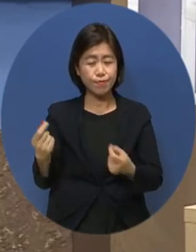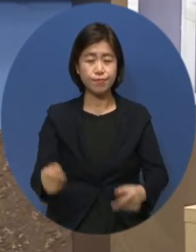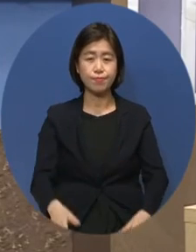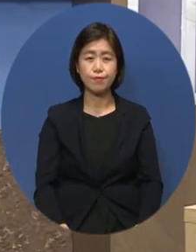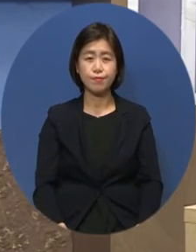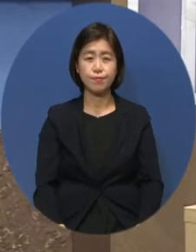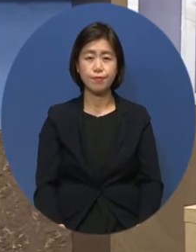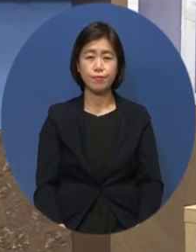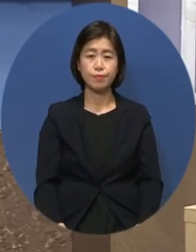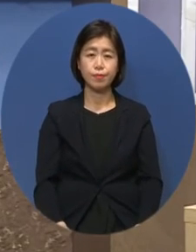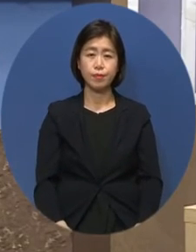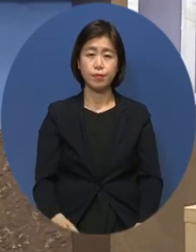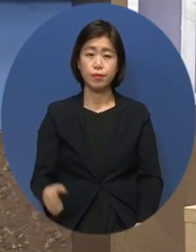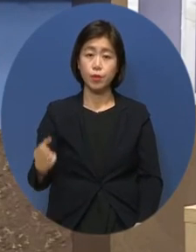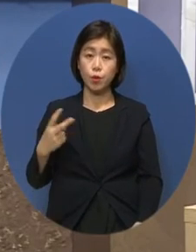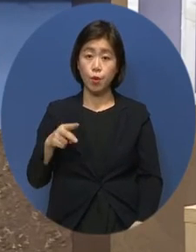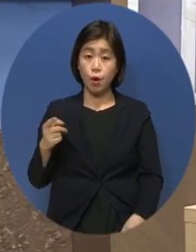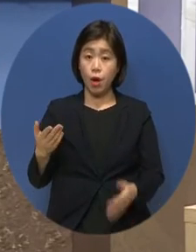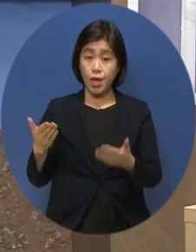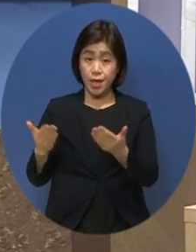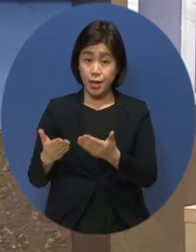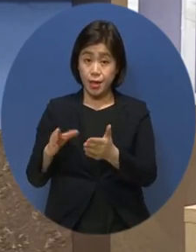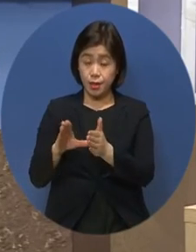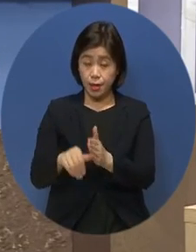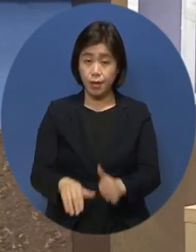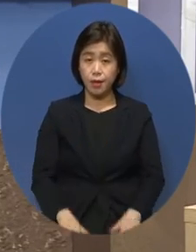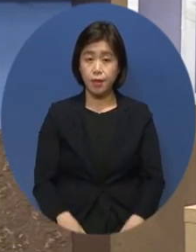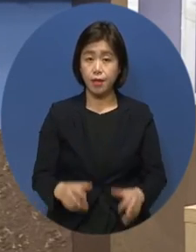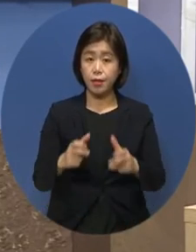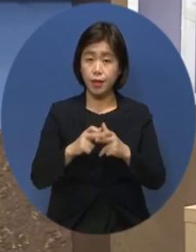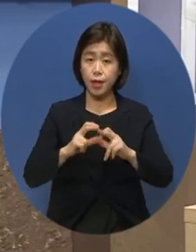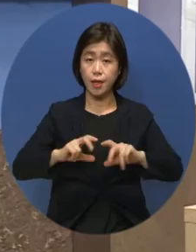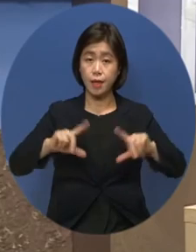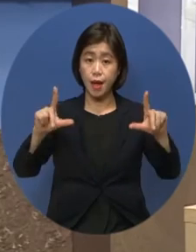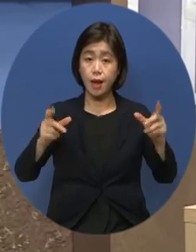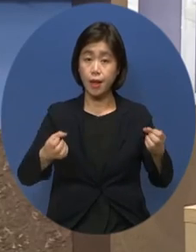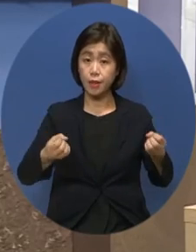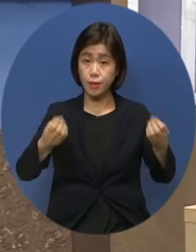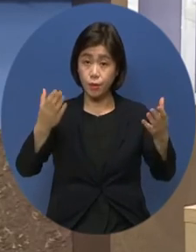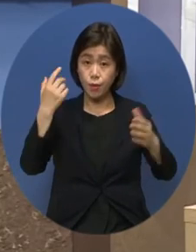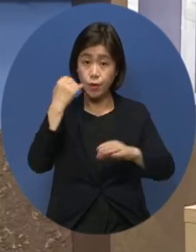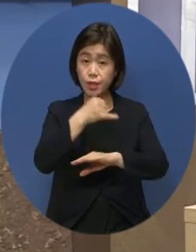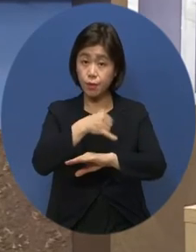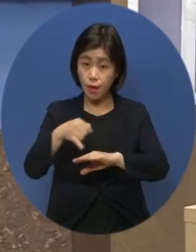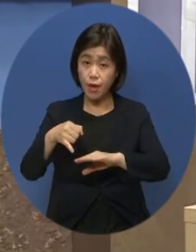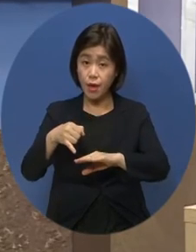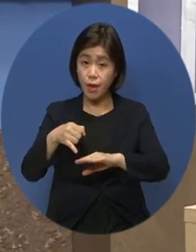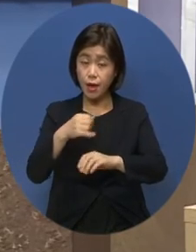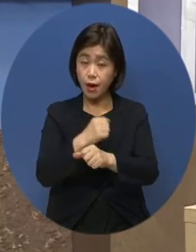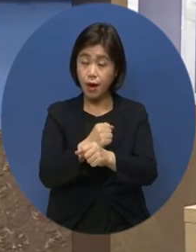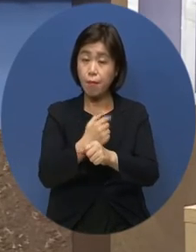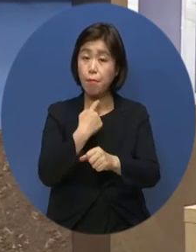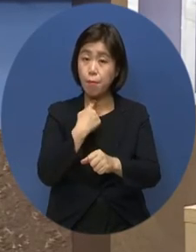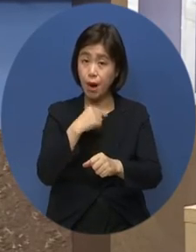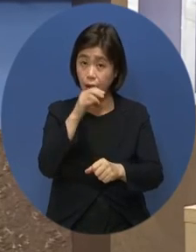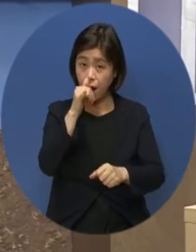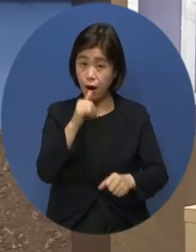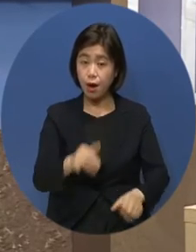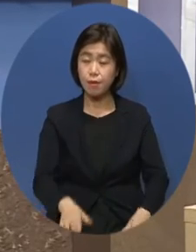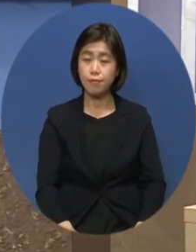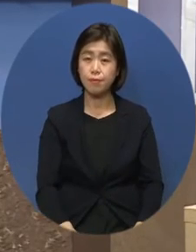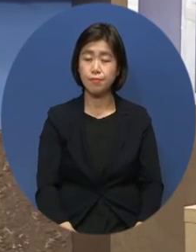이제 재단의 근무를 쎄쎄쎄 쓸 당시의 장애 리나 행사도 기획을 하실 하셨다고 해서